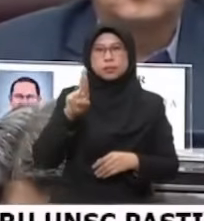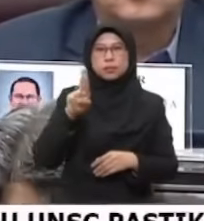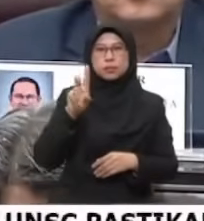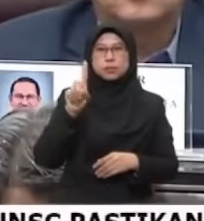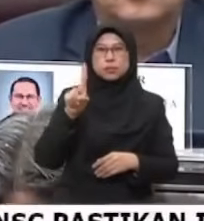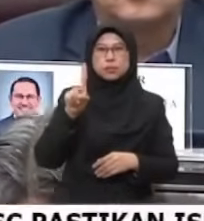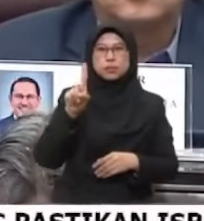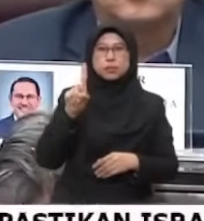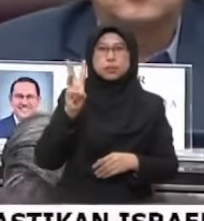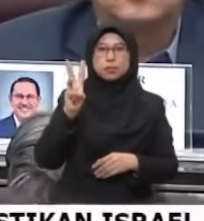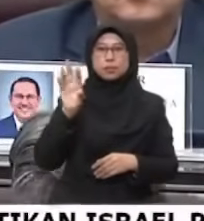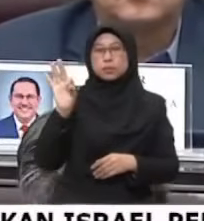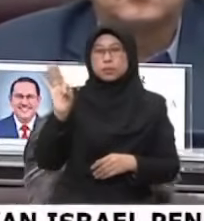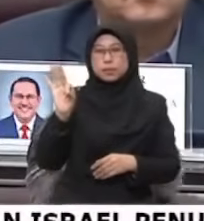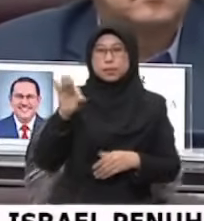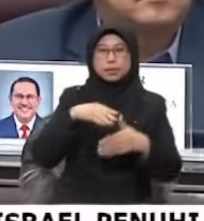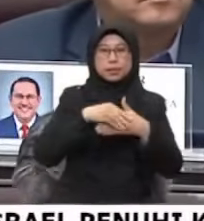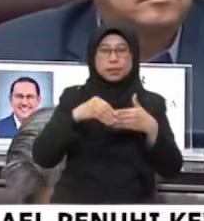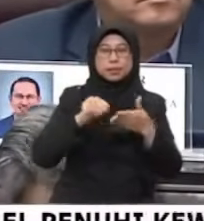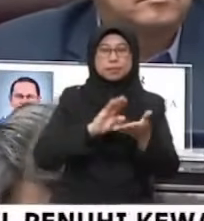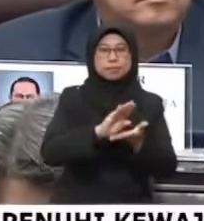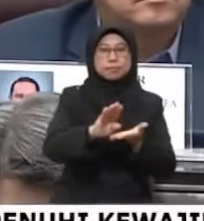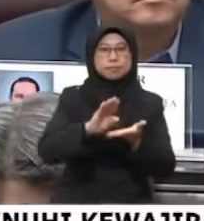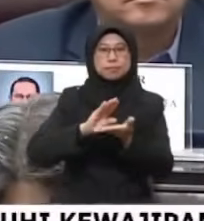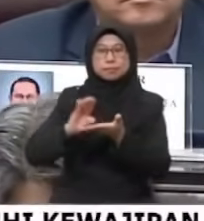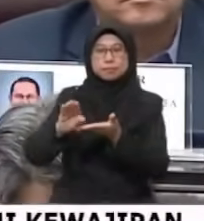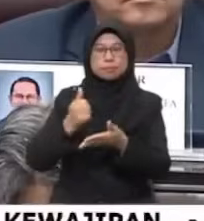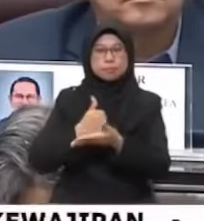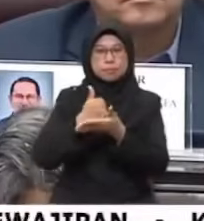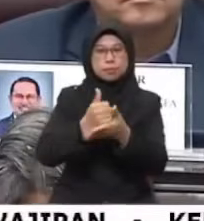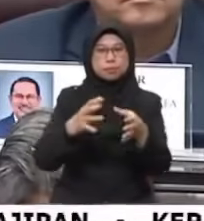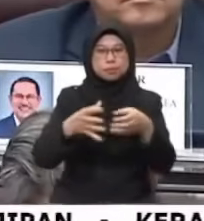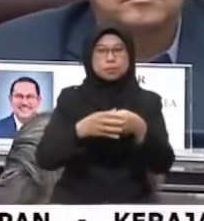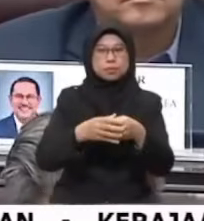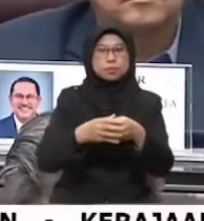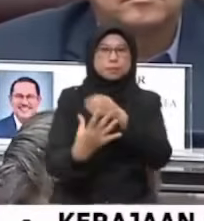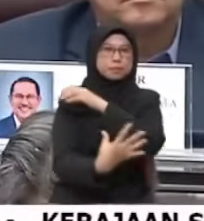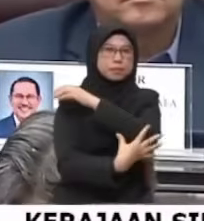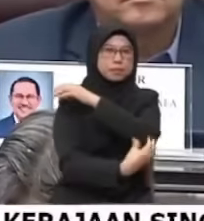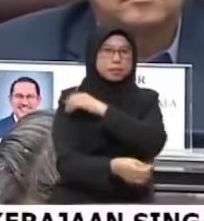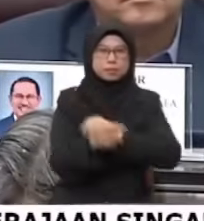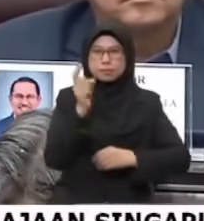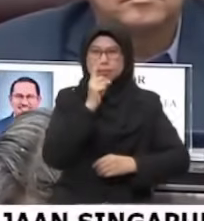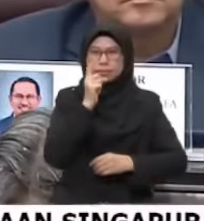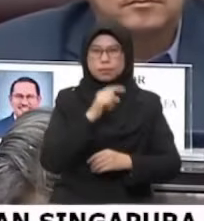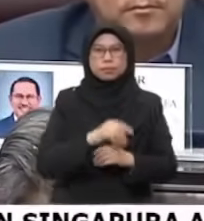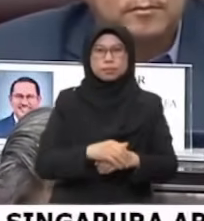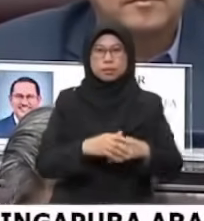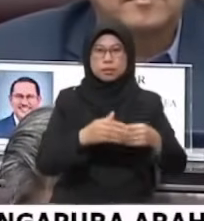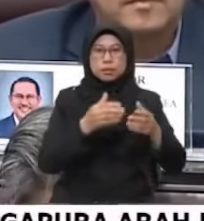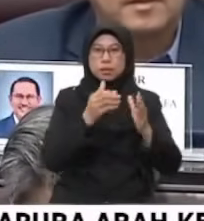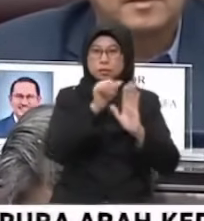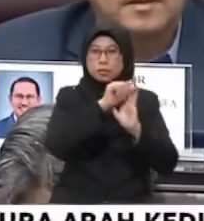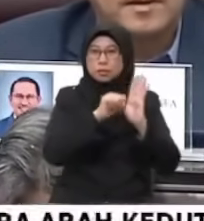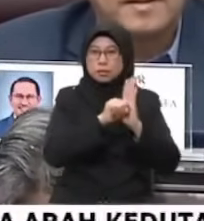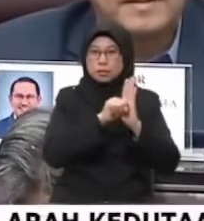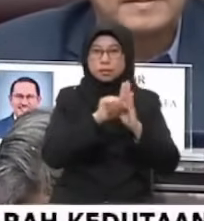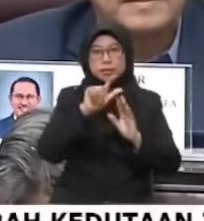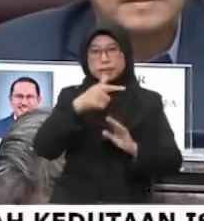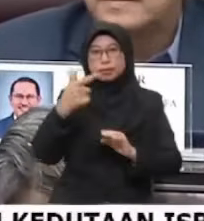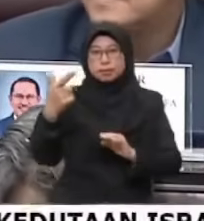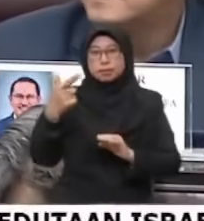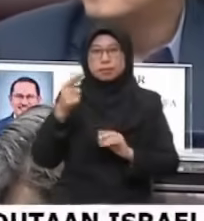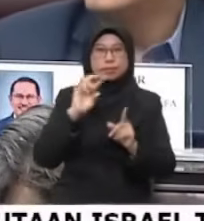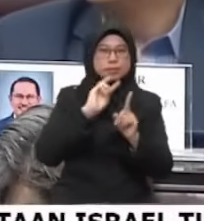r169 bagi penyaluran bantuan membabitkan golongan miskin Tegar Adakah kriteria lain yang dipertimbangkan